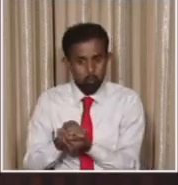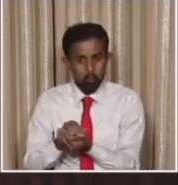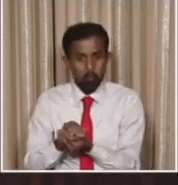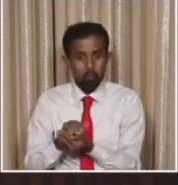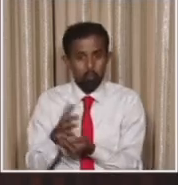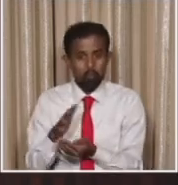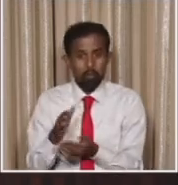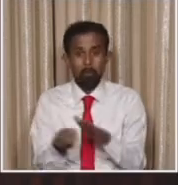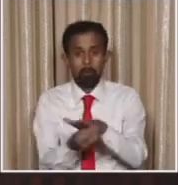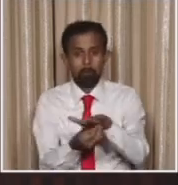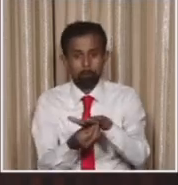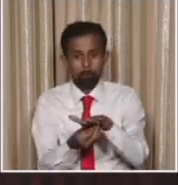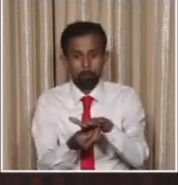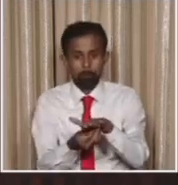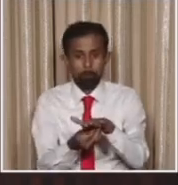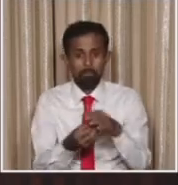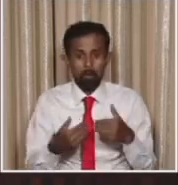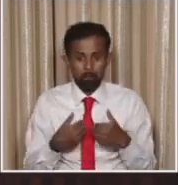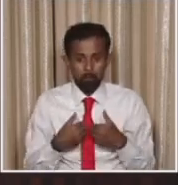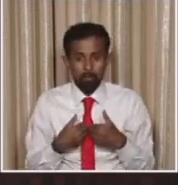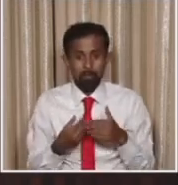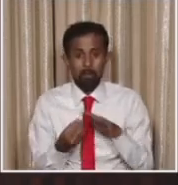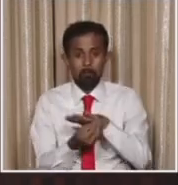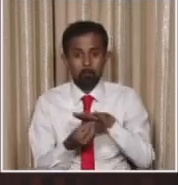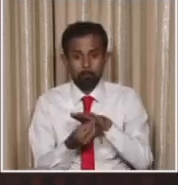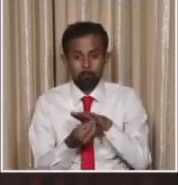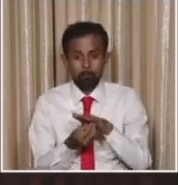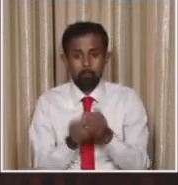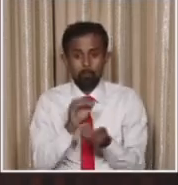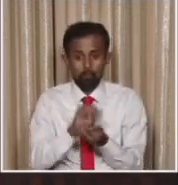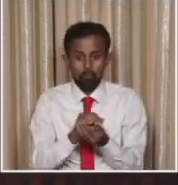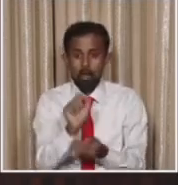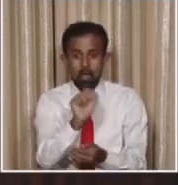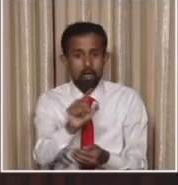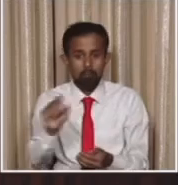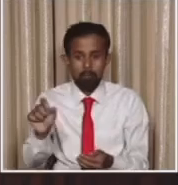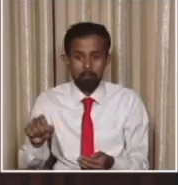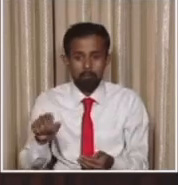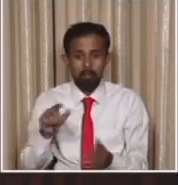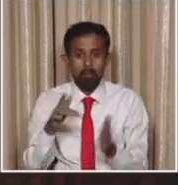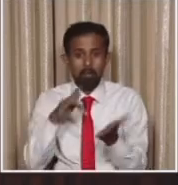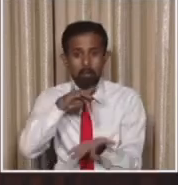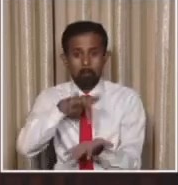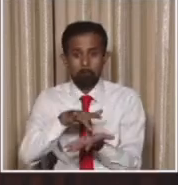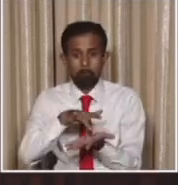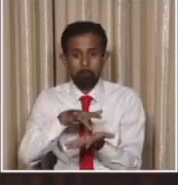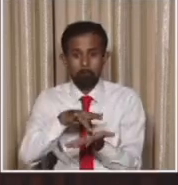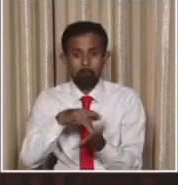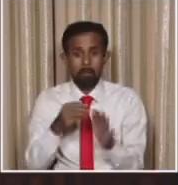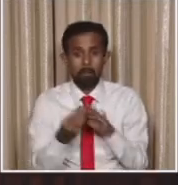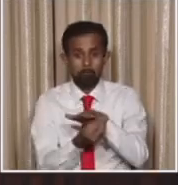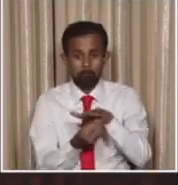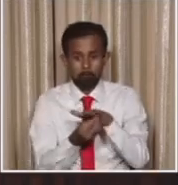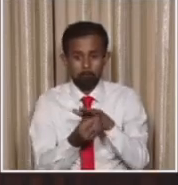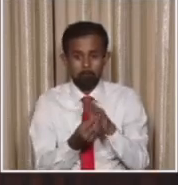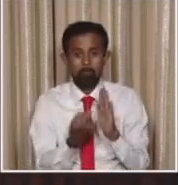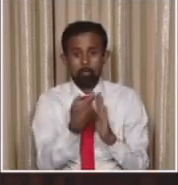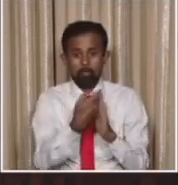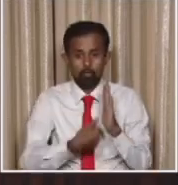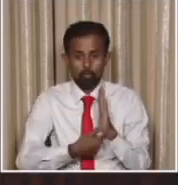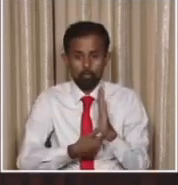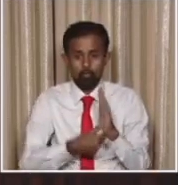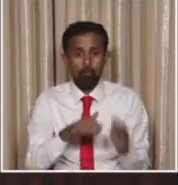විශේෂයෙන්ම පරිසරය සම්බන්ධව අපි තුල තියෙන පරිසර ආරක්ෂණ කලාප විදිහට නම් කරලා මධ්‍යම පරිසර අධිකාරී ඇක්ට් එකෙන් තියෙන සමහර